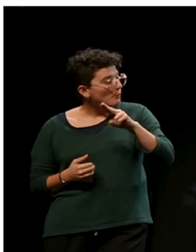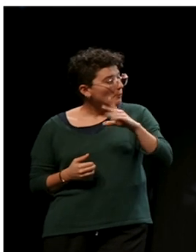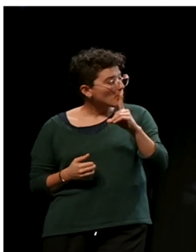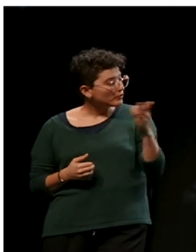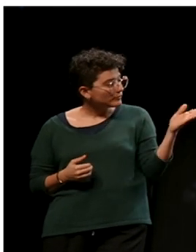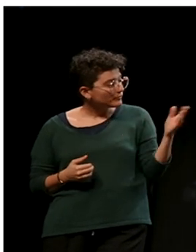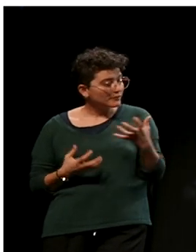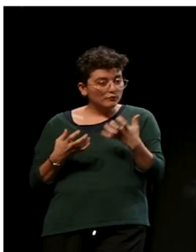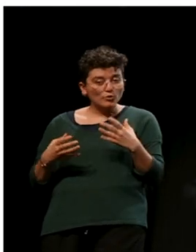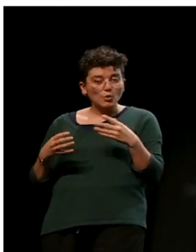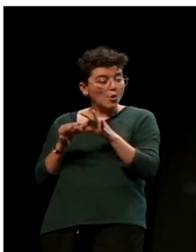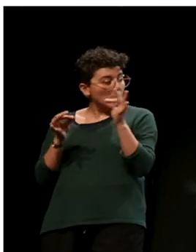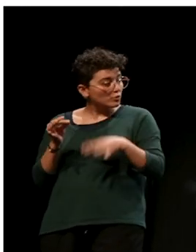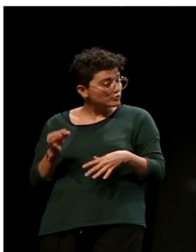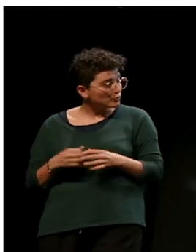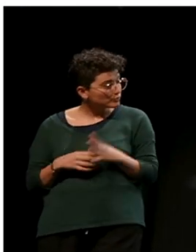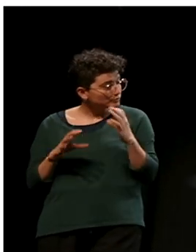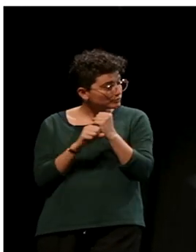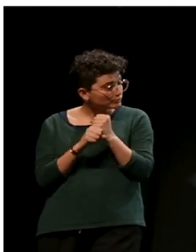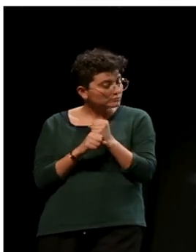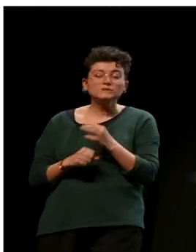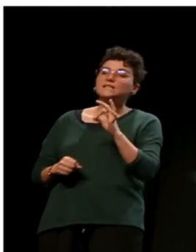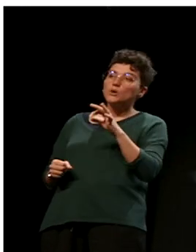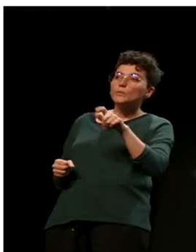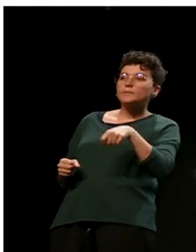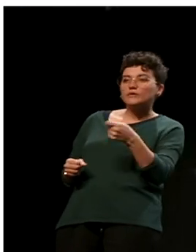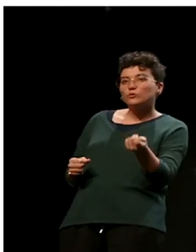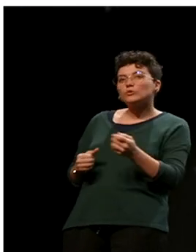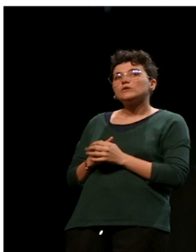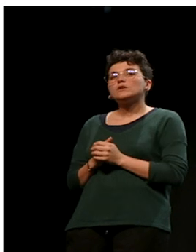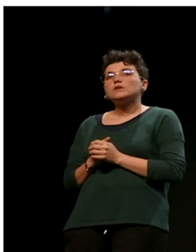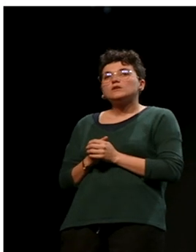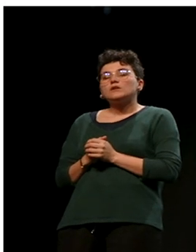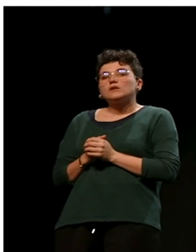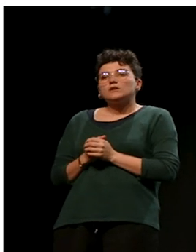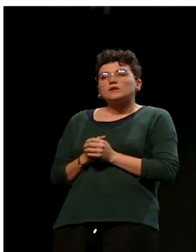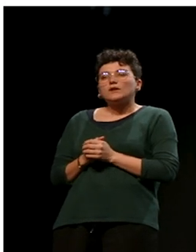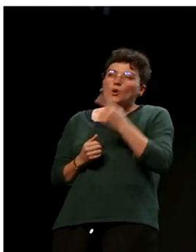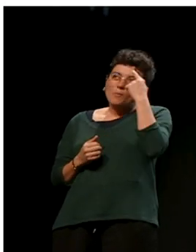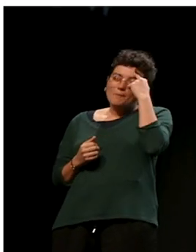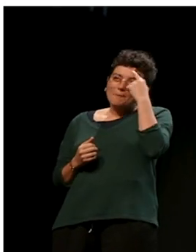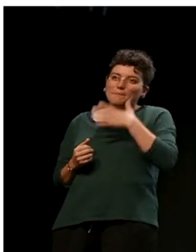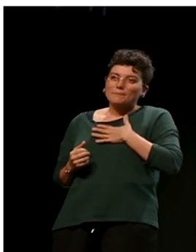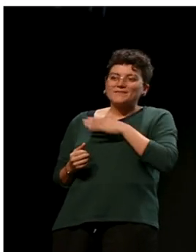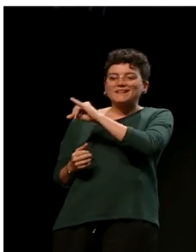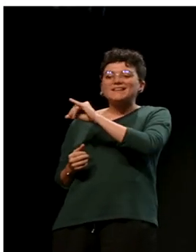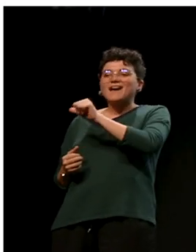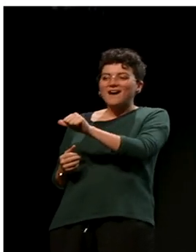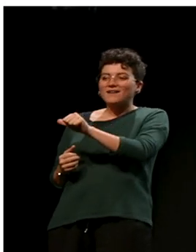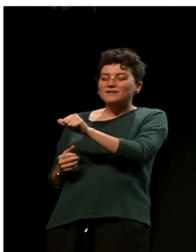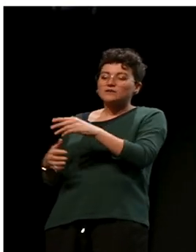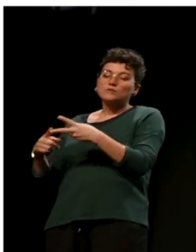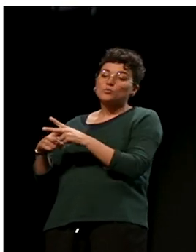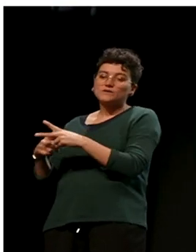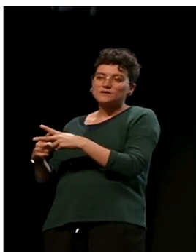tu avais un petit mot de conclusion par rapport à tout ça, pas simple. Oui, bien sûr. Moi, je pense que l'IA, c'est un outil